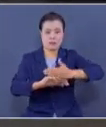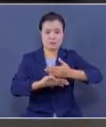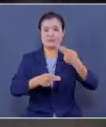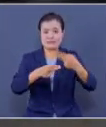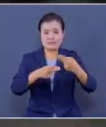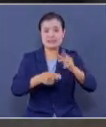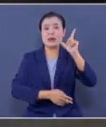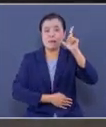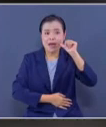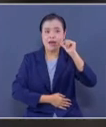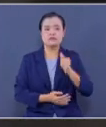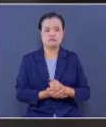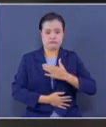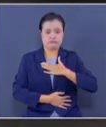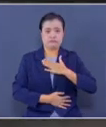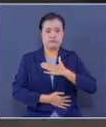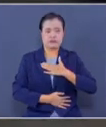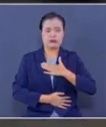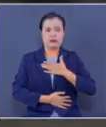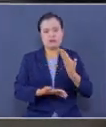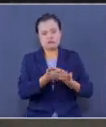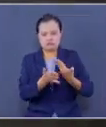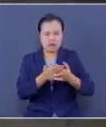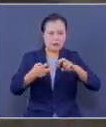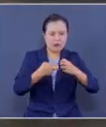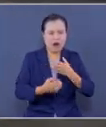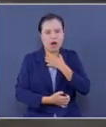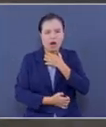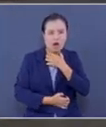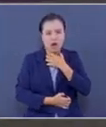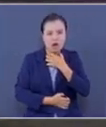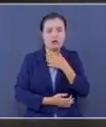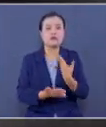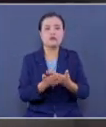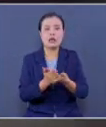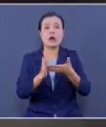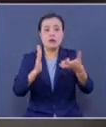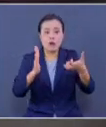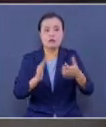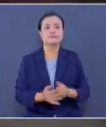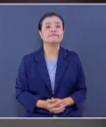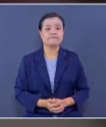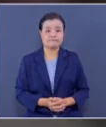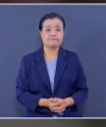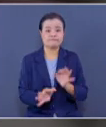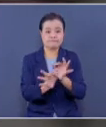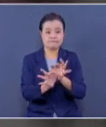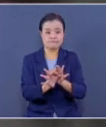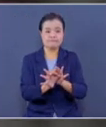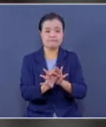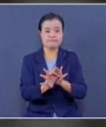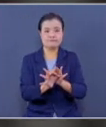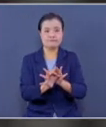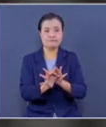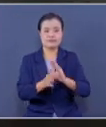นะเนื่องจากว่าเาเนี่ยตอนนี้ร้อนเงินอย่างมากต้องการถอนเงินแต่แน่นอนครับบัญชีมันไม่ใช่ชื่อ